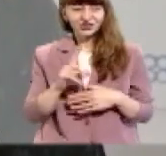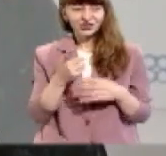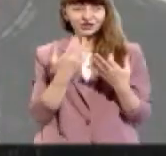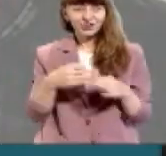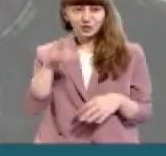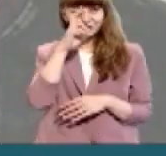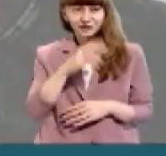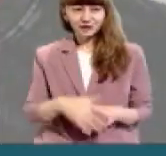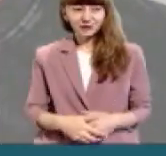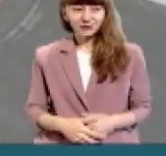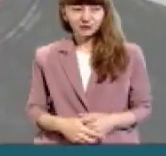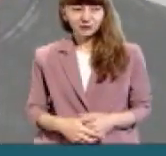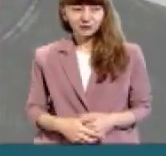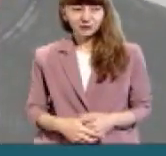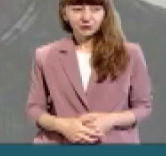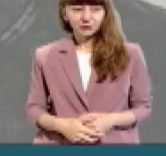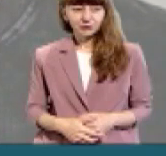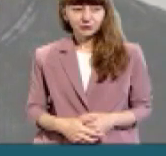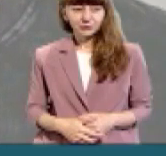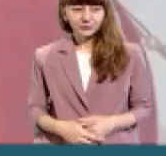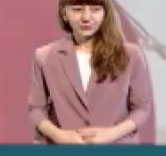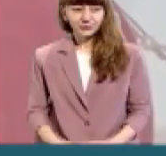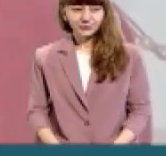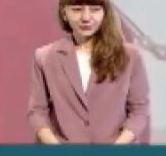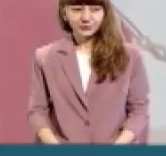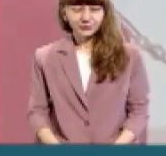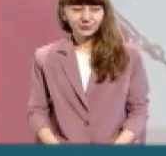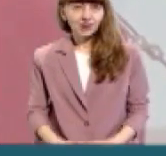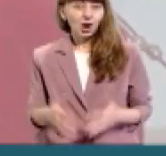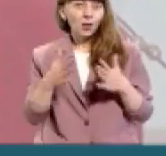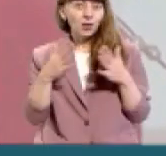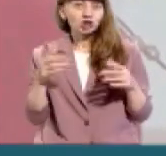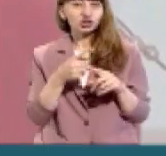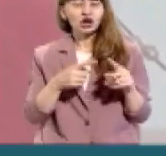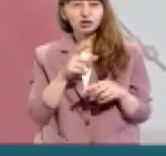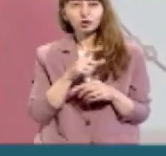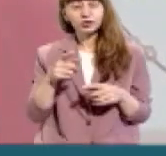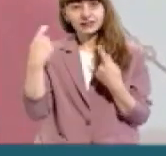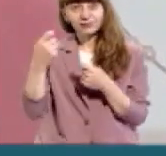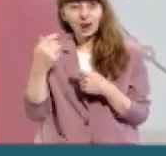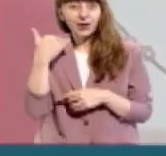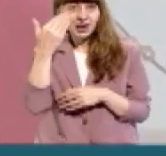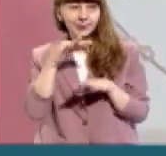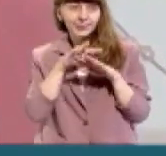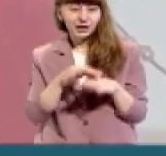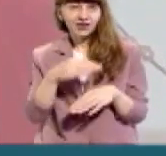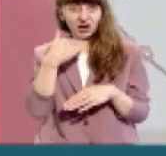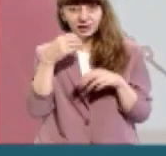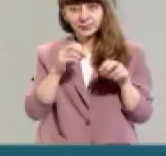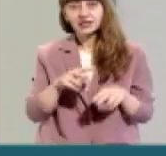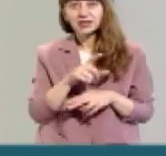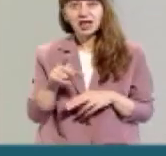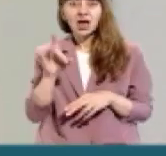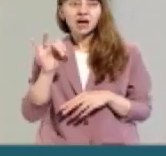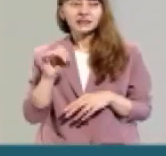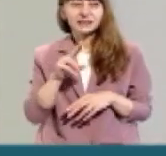свободной стране. И, в общем, мы очень счастливы. Большинство людей играют свадьбу летом, отмечают специалисты РАГСа.